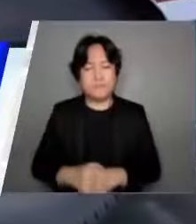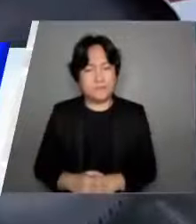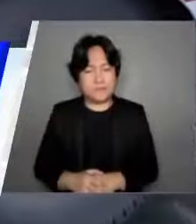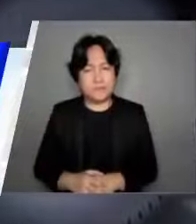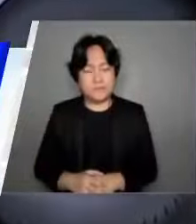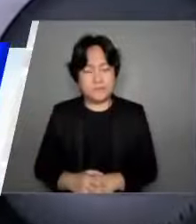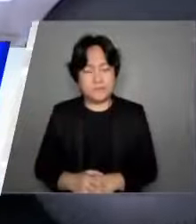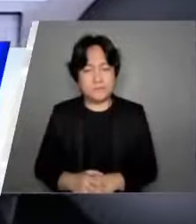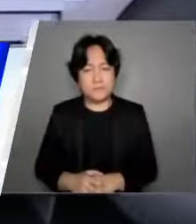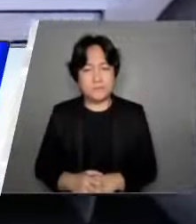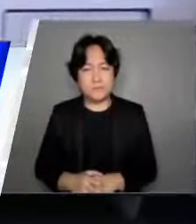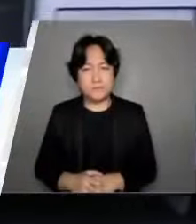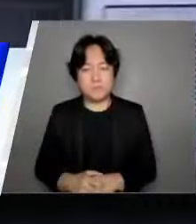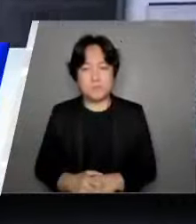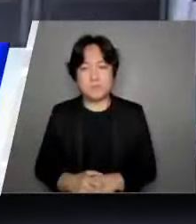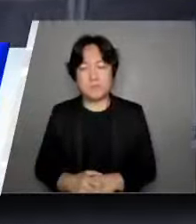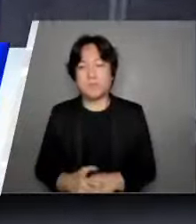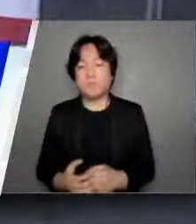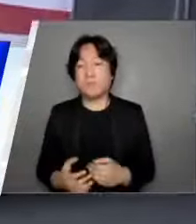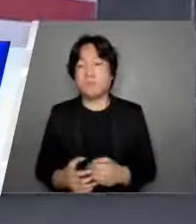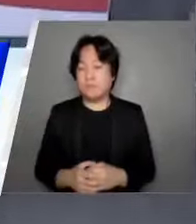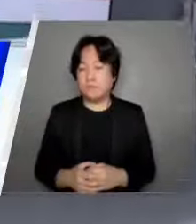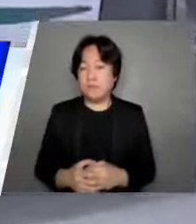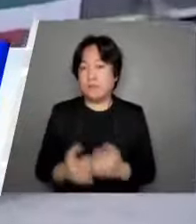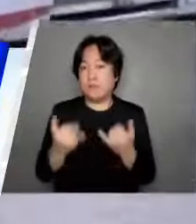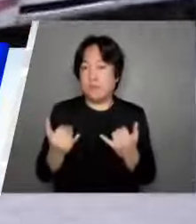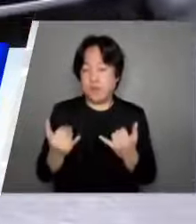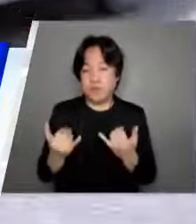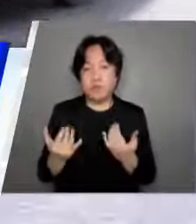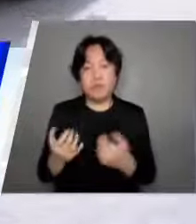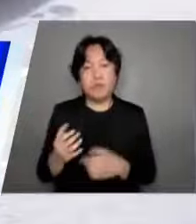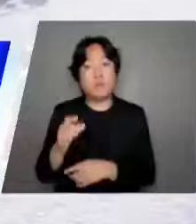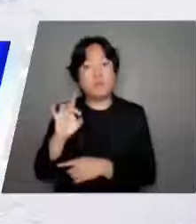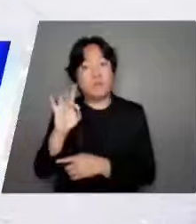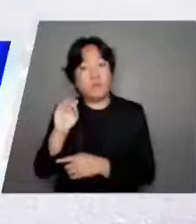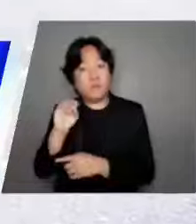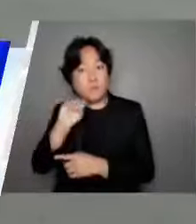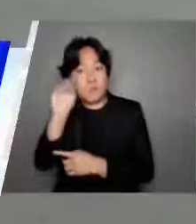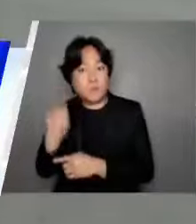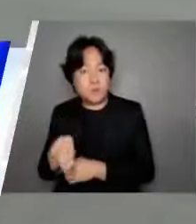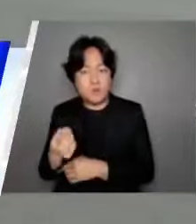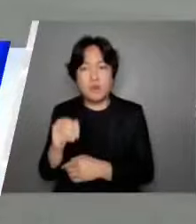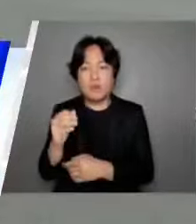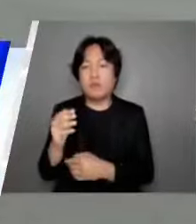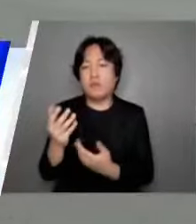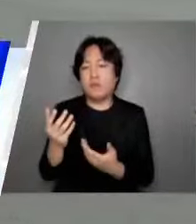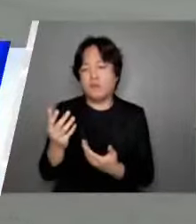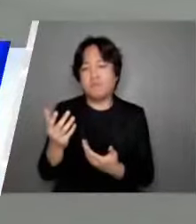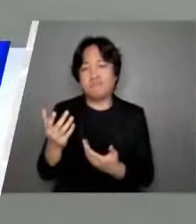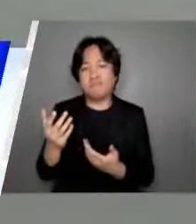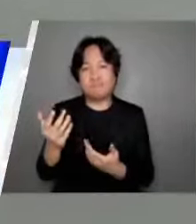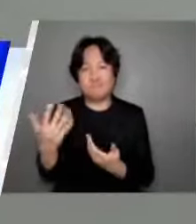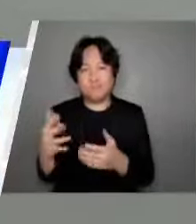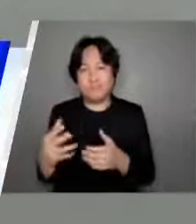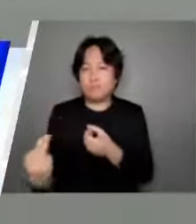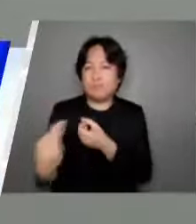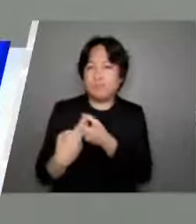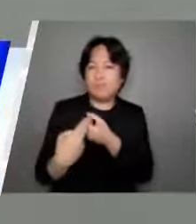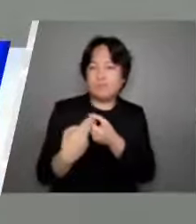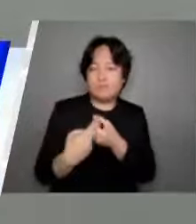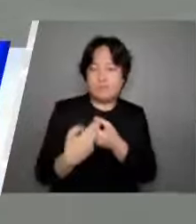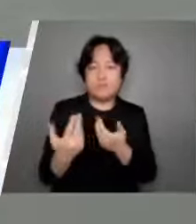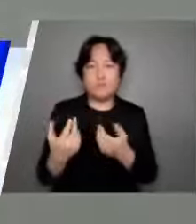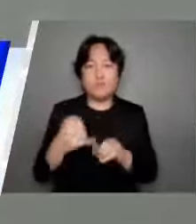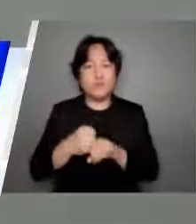80% na rin daw ng mga PUV ang consolidated o bumuo na ng korporasyon o kooperatiba. Depensa naman ni Senate President